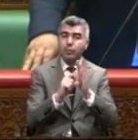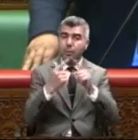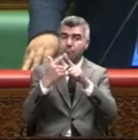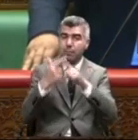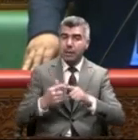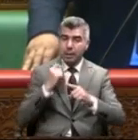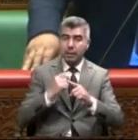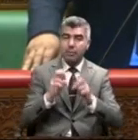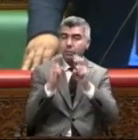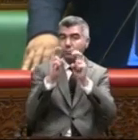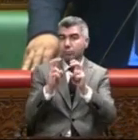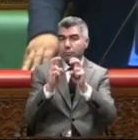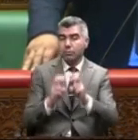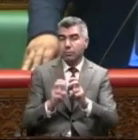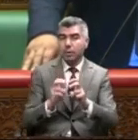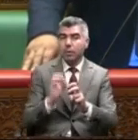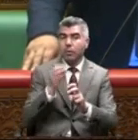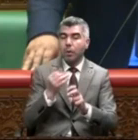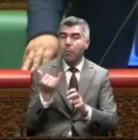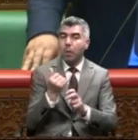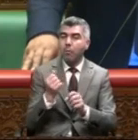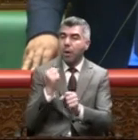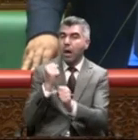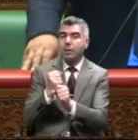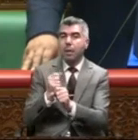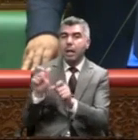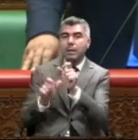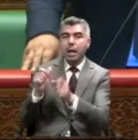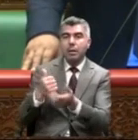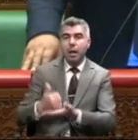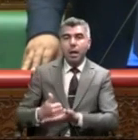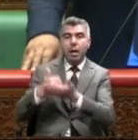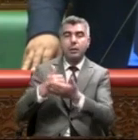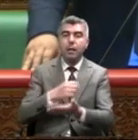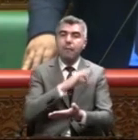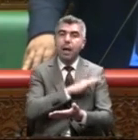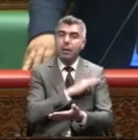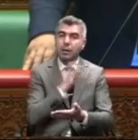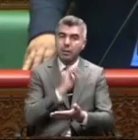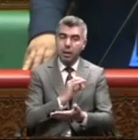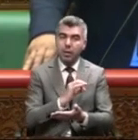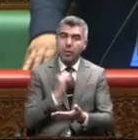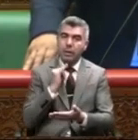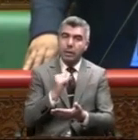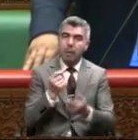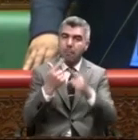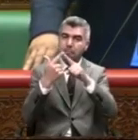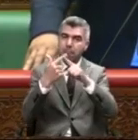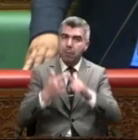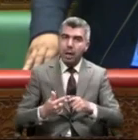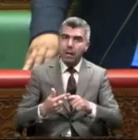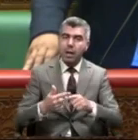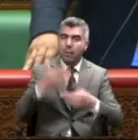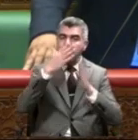يؤدي الى خفض الى خلق فرص الشغل والقيمه المضافه مع الحفاظ على السياده الماليه للبلد